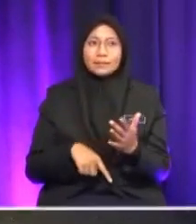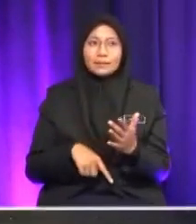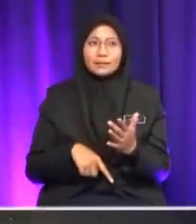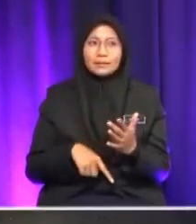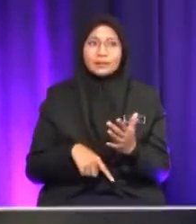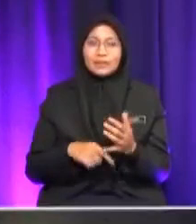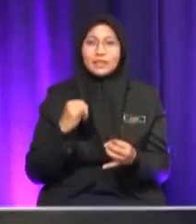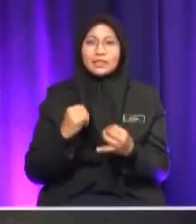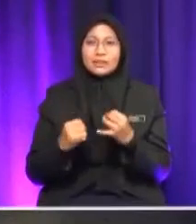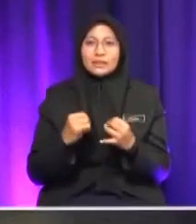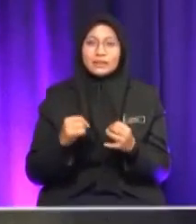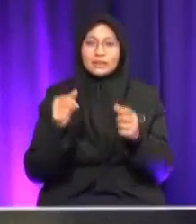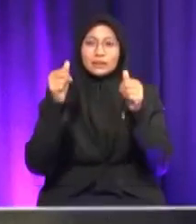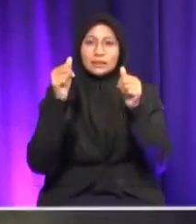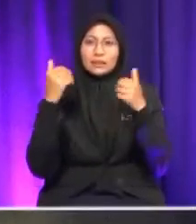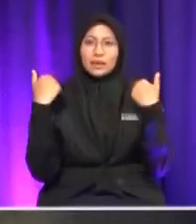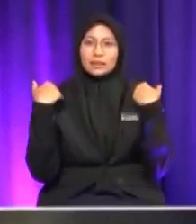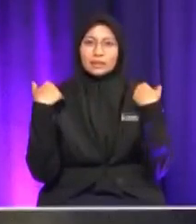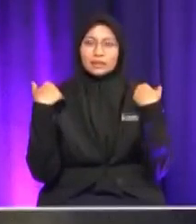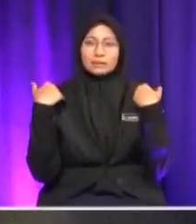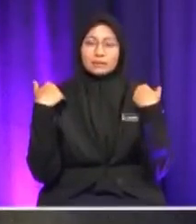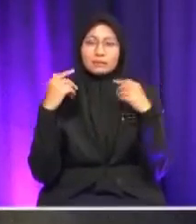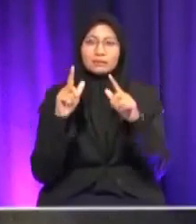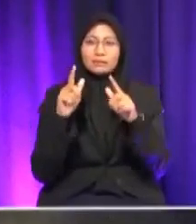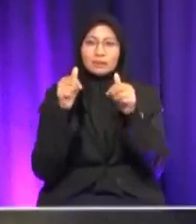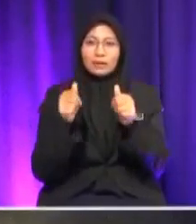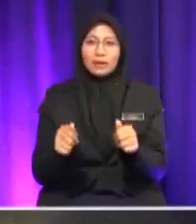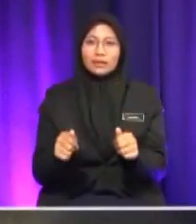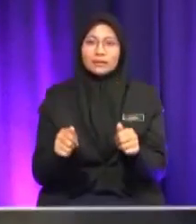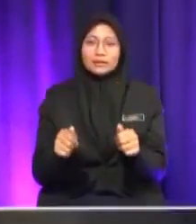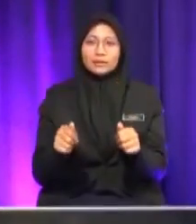jika anggota keluarga terlibat dengan isu muflis? Subhanu.